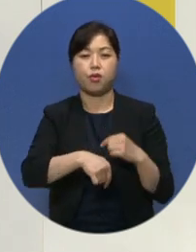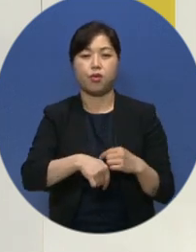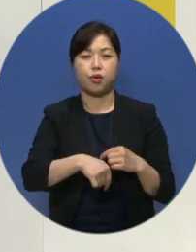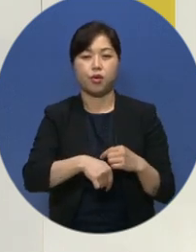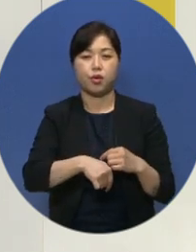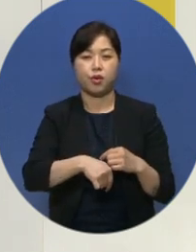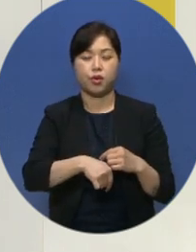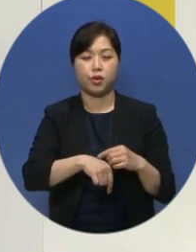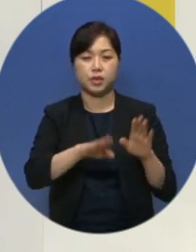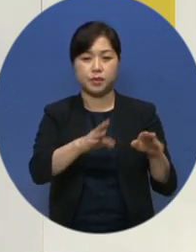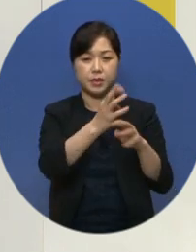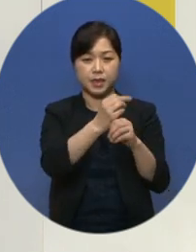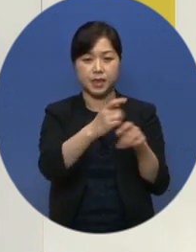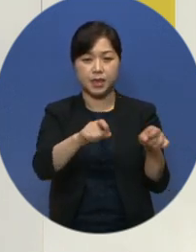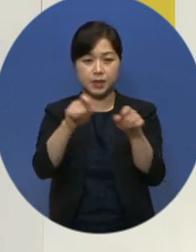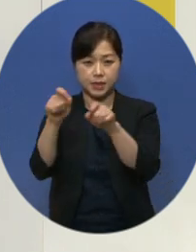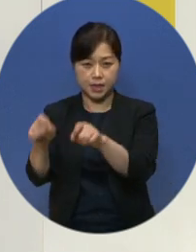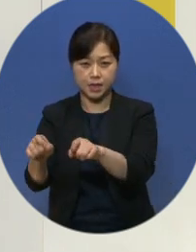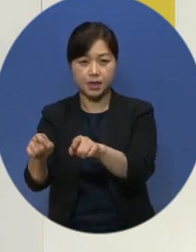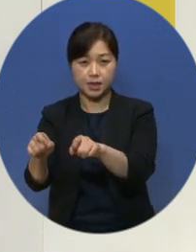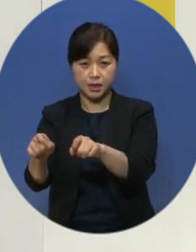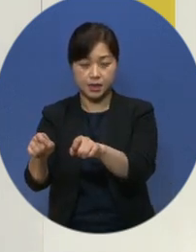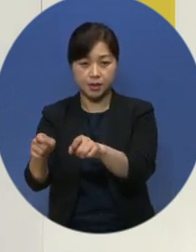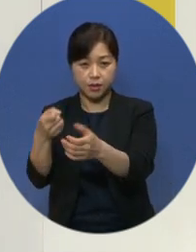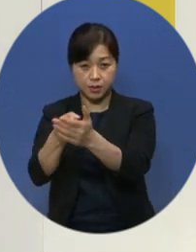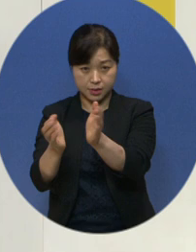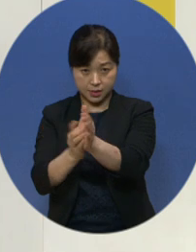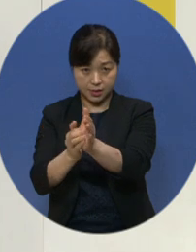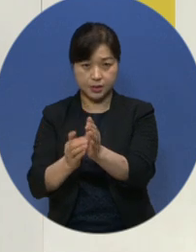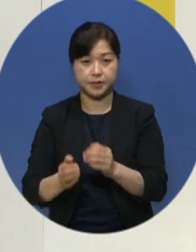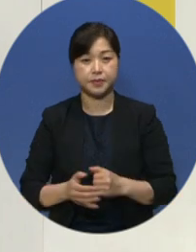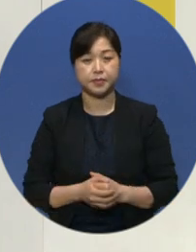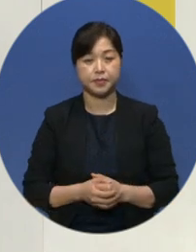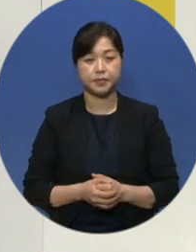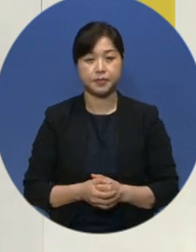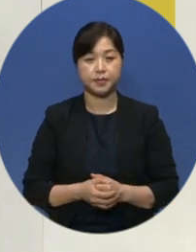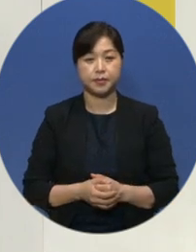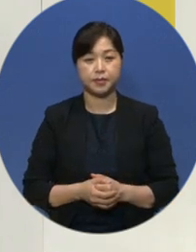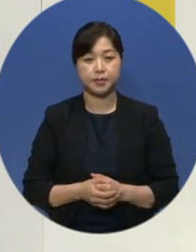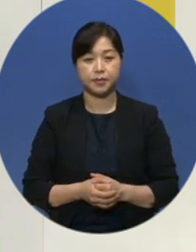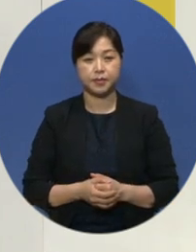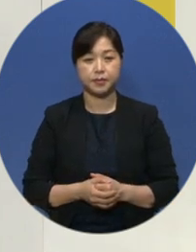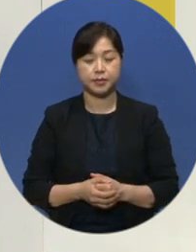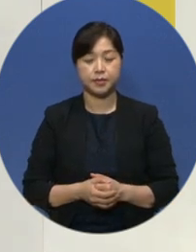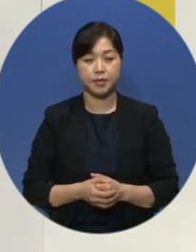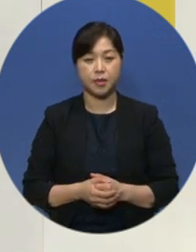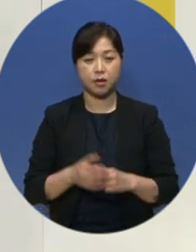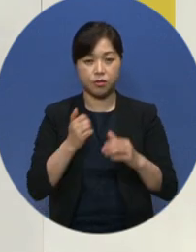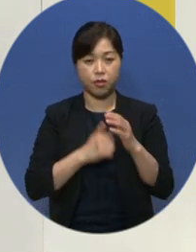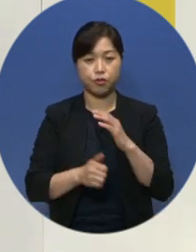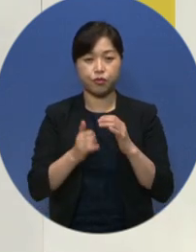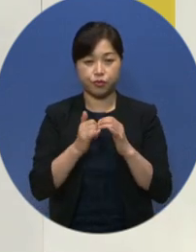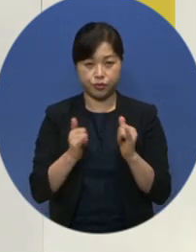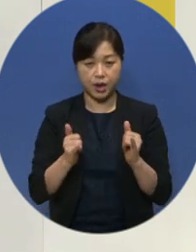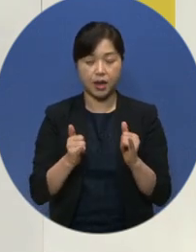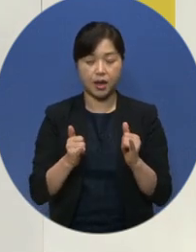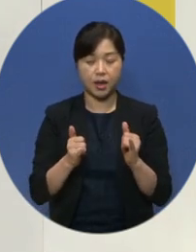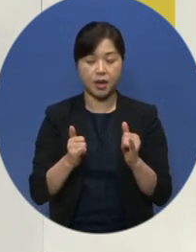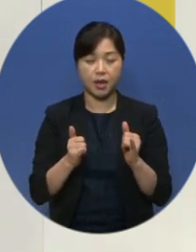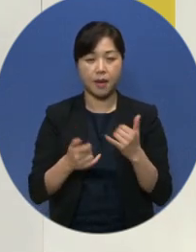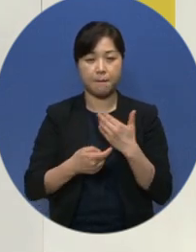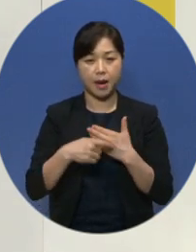연장을 해서 이렇게 하기로 다 돼 있거든요 그래서 우리 그 선수들의 그 지금 말씀하셨듯이